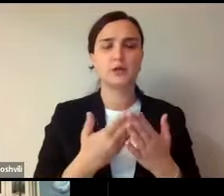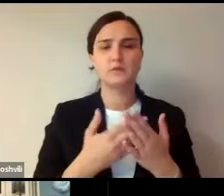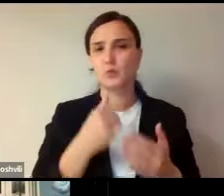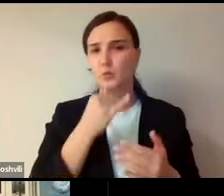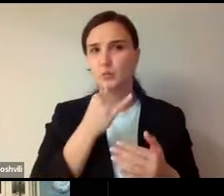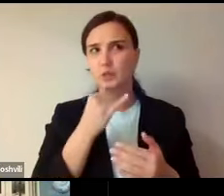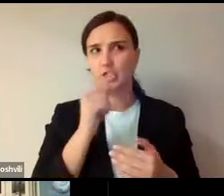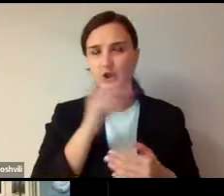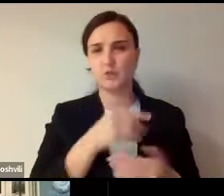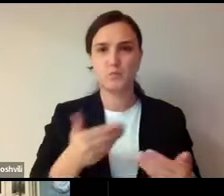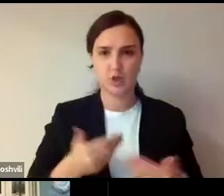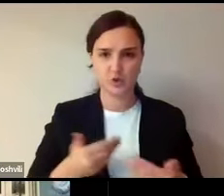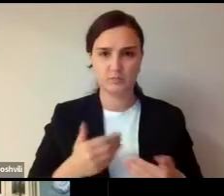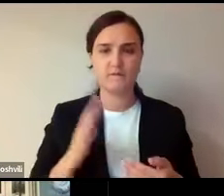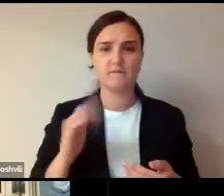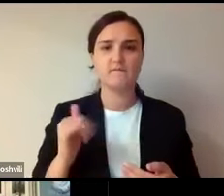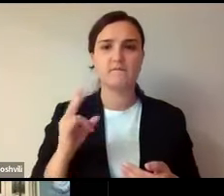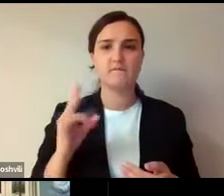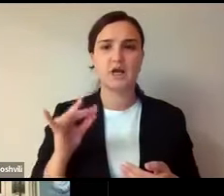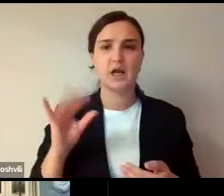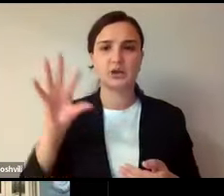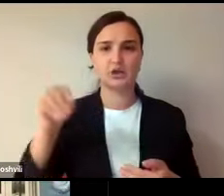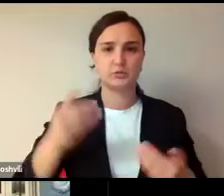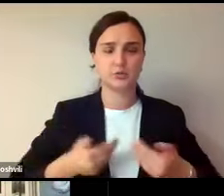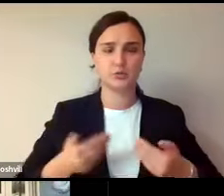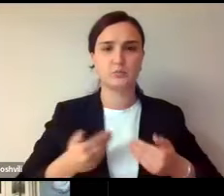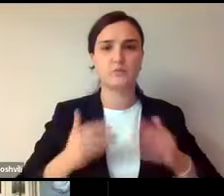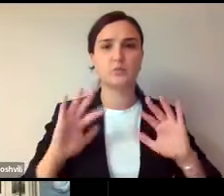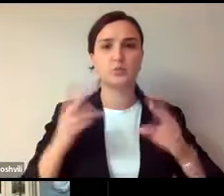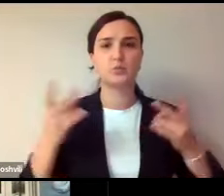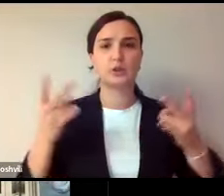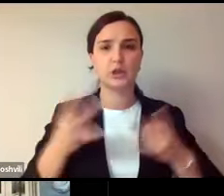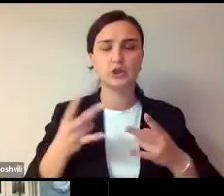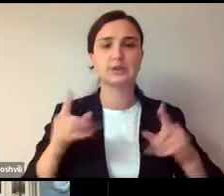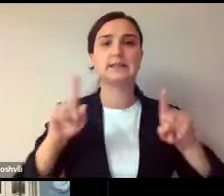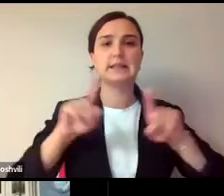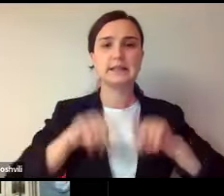ქუთაისში მაცხოვრებელს ან ვანში მაცხოვრებელ ადამიანს რო დაჭირდეს ისეთი